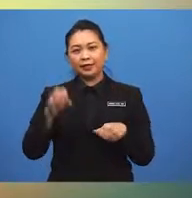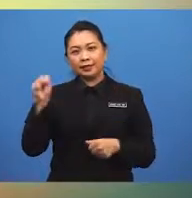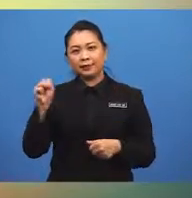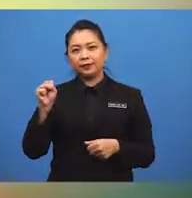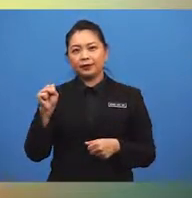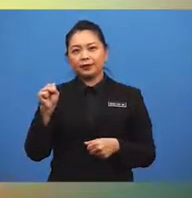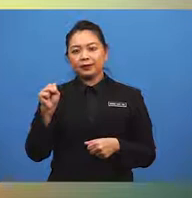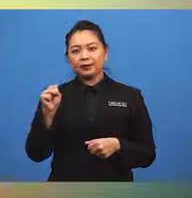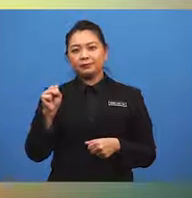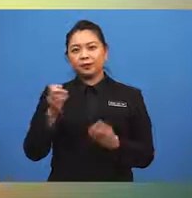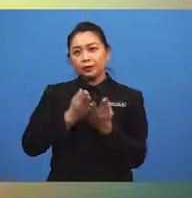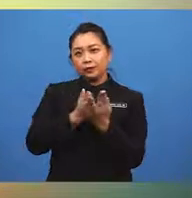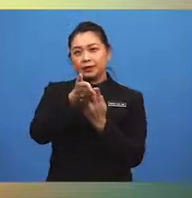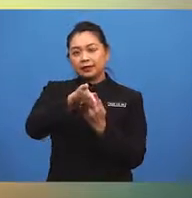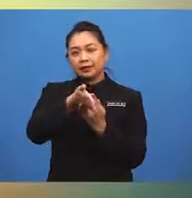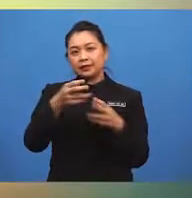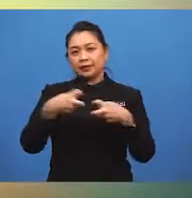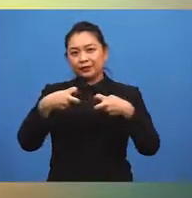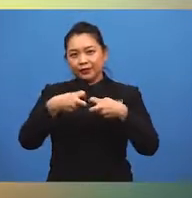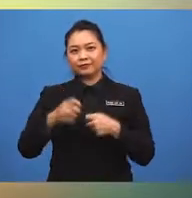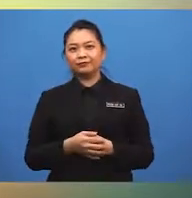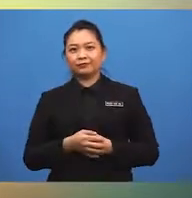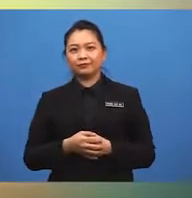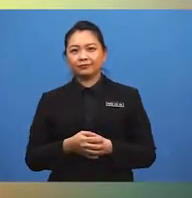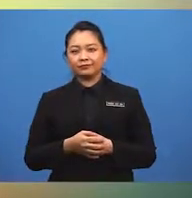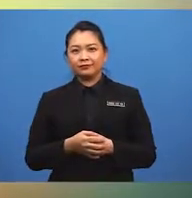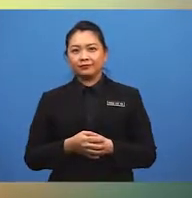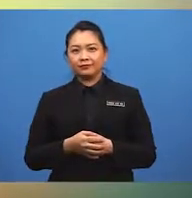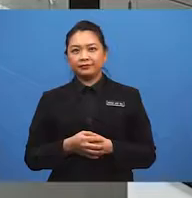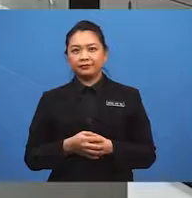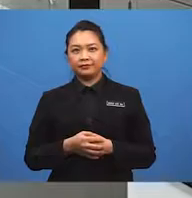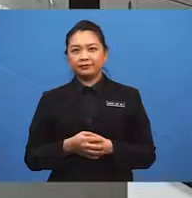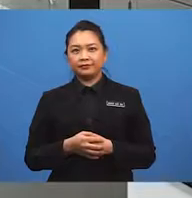semiconductor mengkonduksi arus elektrik.